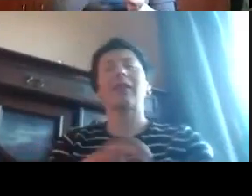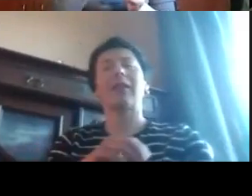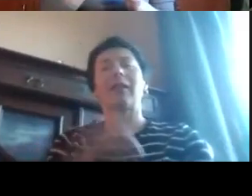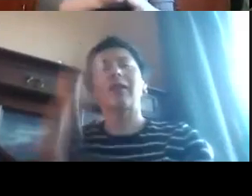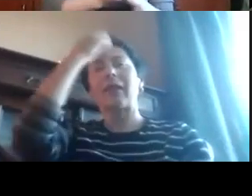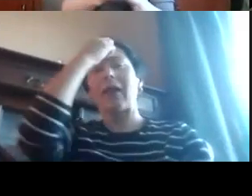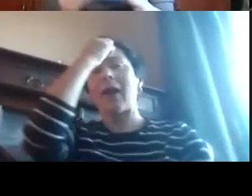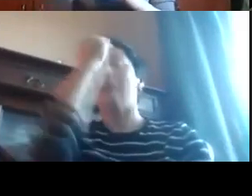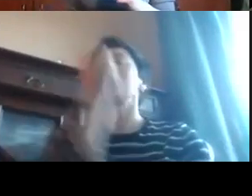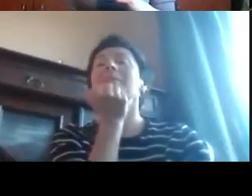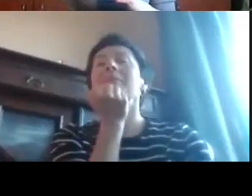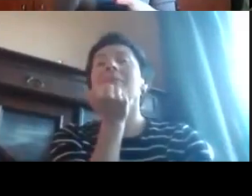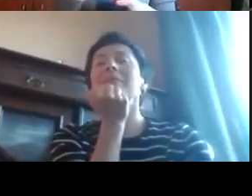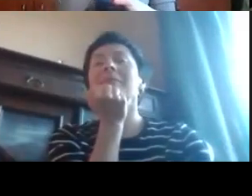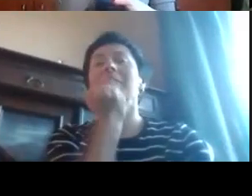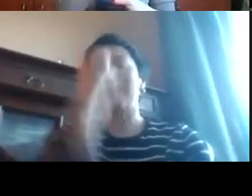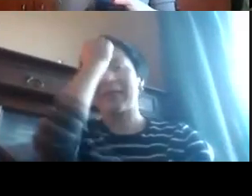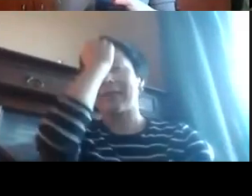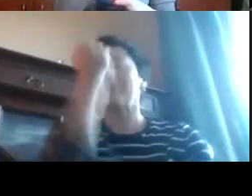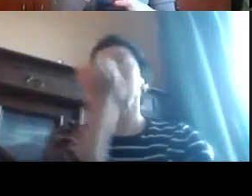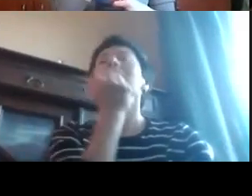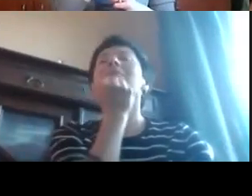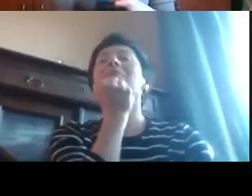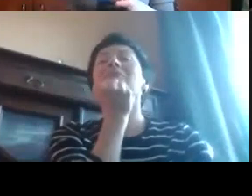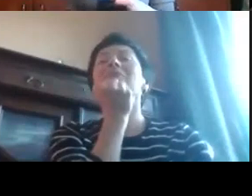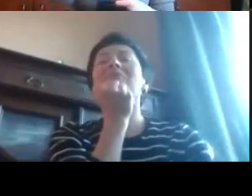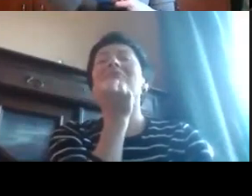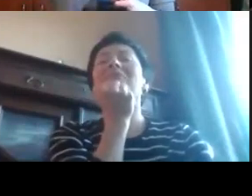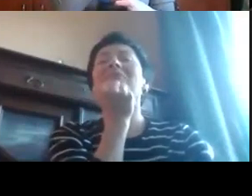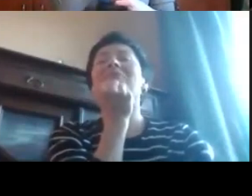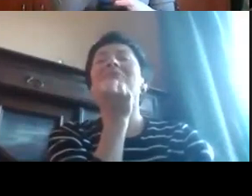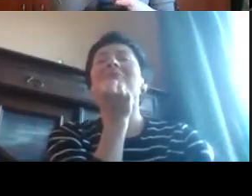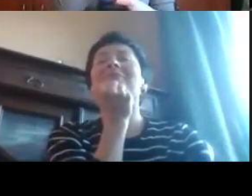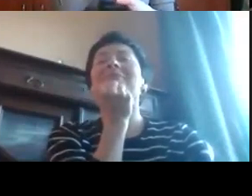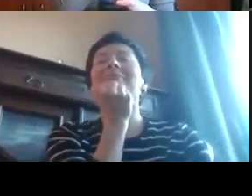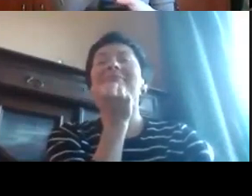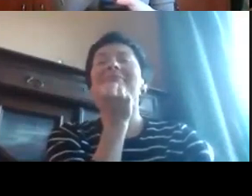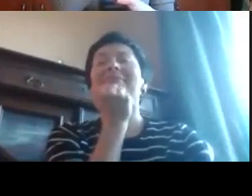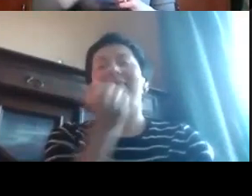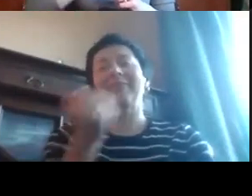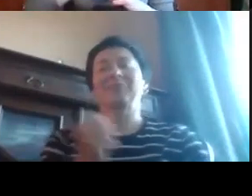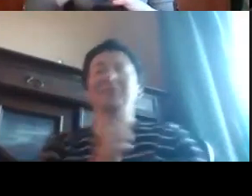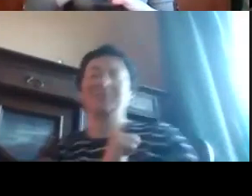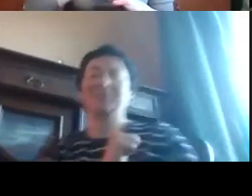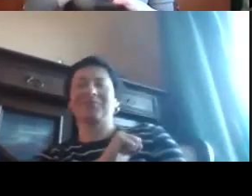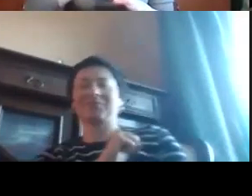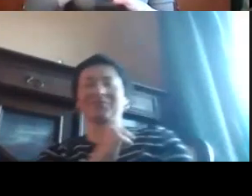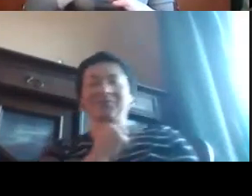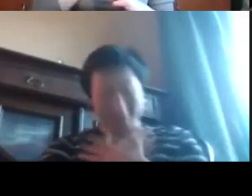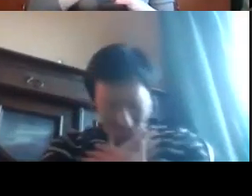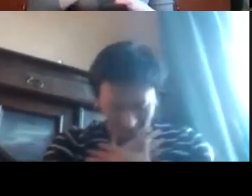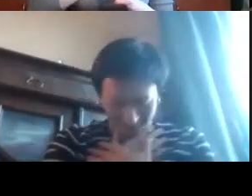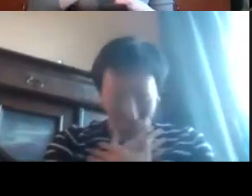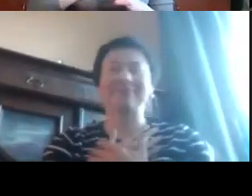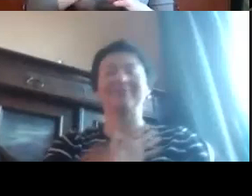поблагодарим. Так, лоб и борода. Вот, лоб и борода — это спасибо на языке жестов. То,